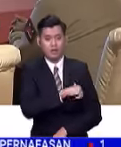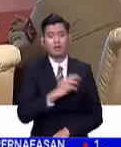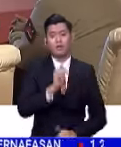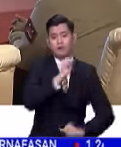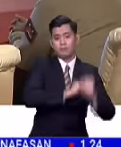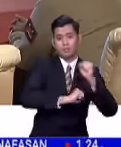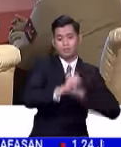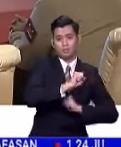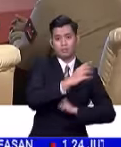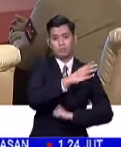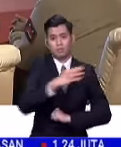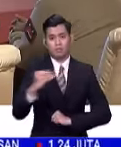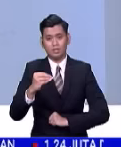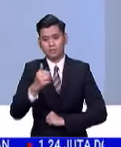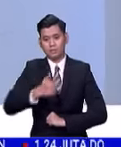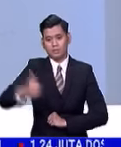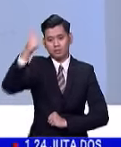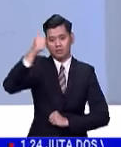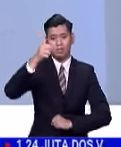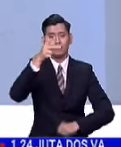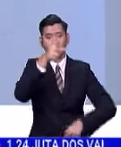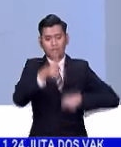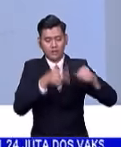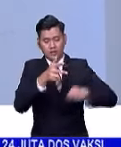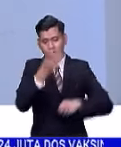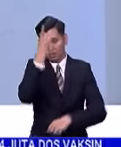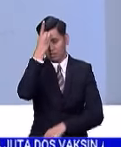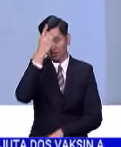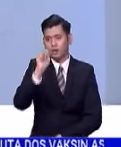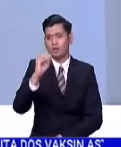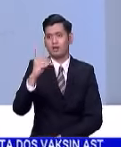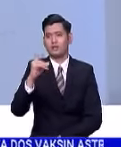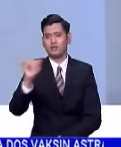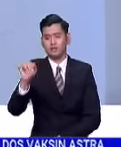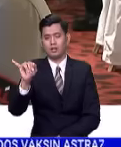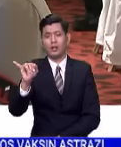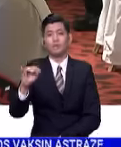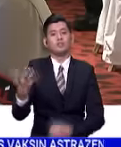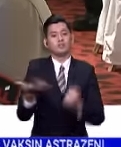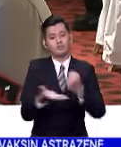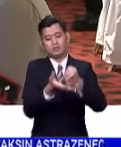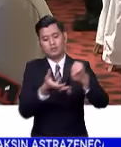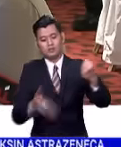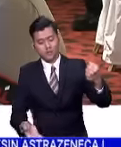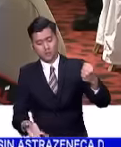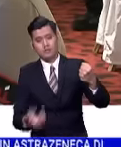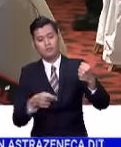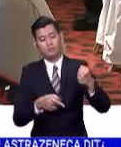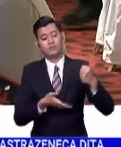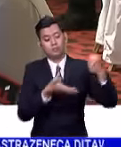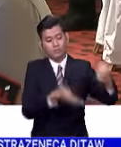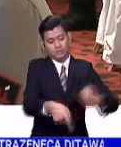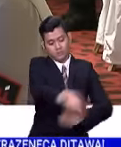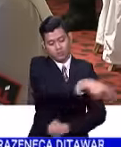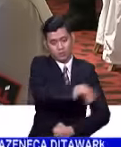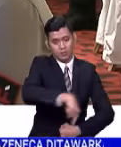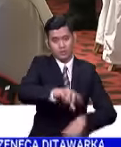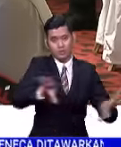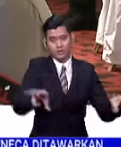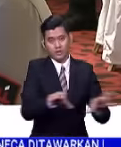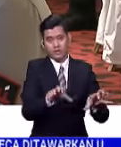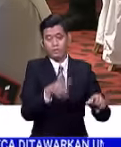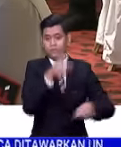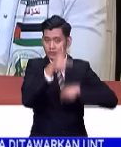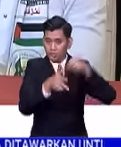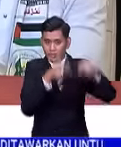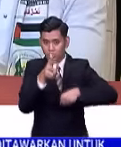Dato' Adiputra. Beliau bakal memberikan sebahagian kutipan filem Syaban untuk tabung Palestin. Beliau memberitahu BDiva